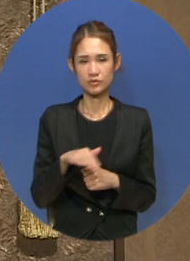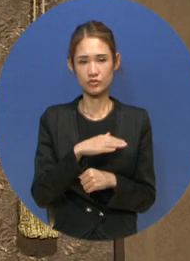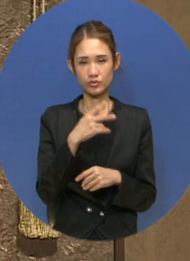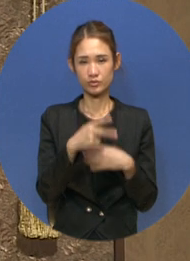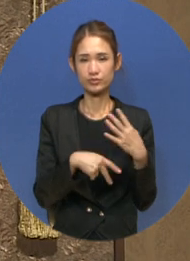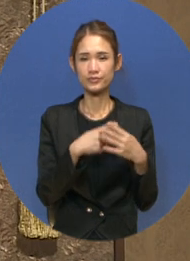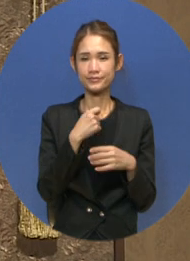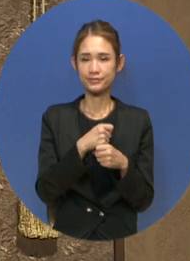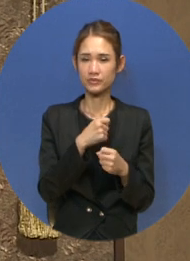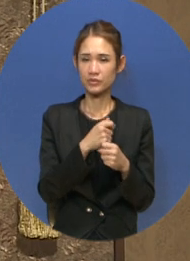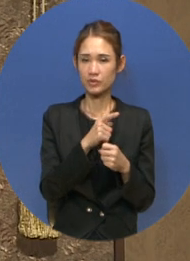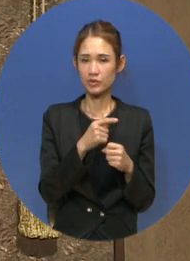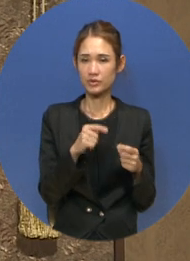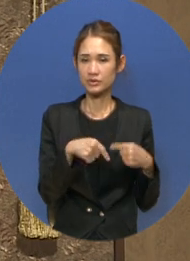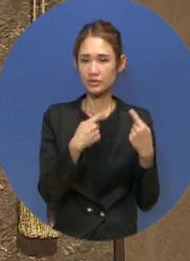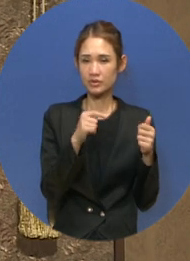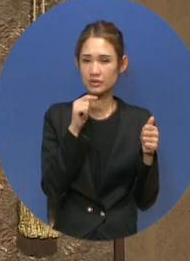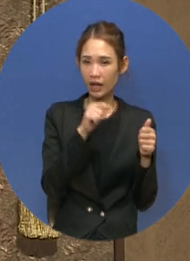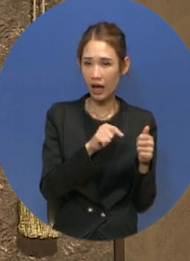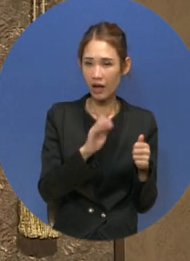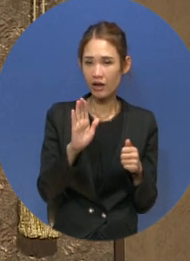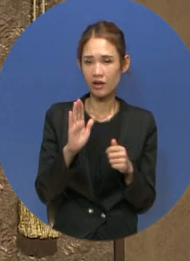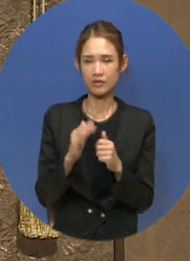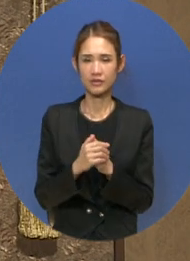프로그램을 만들어 놓고 거기에 참여하라가 아니라